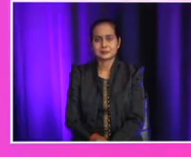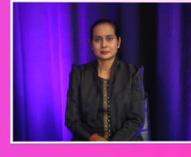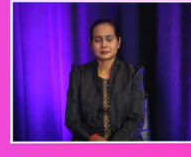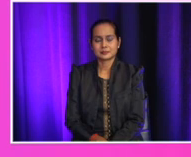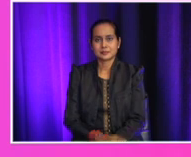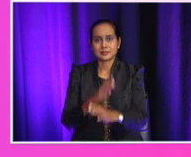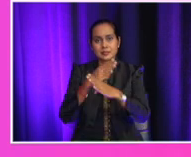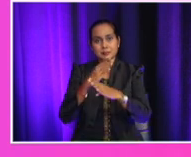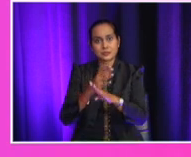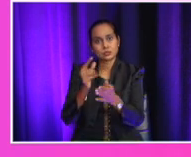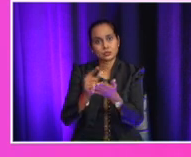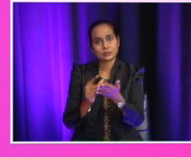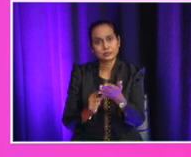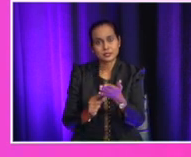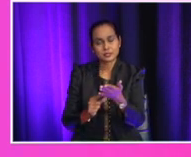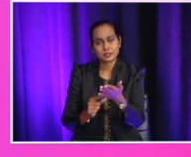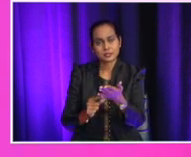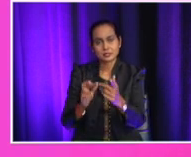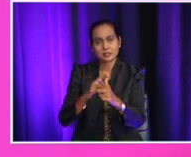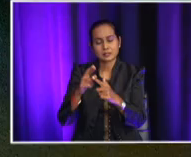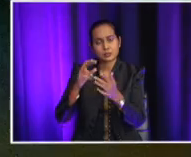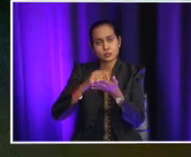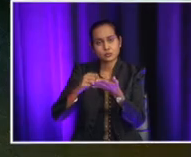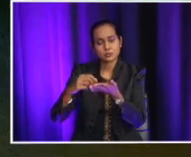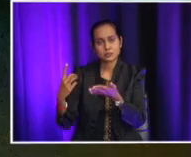terlebih dahulu atau membentuk penulisan